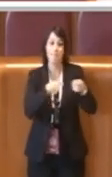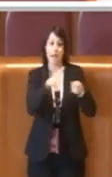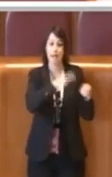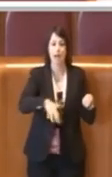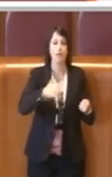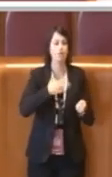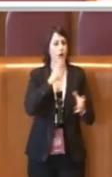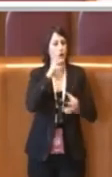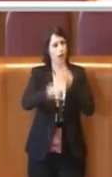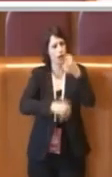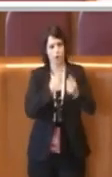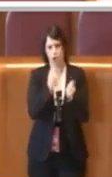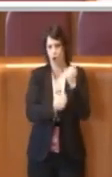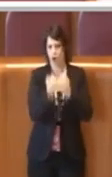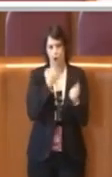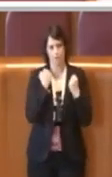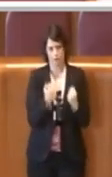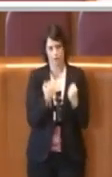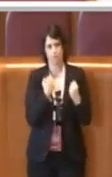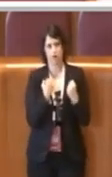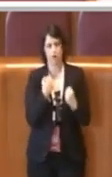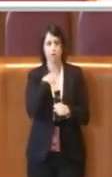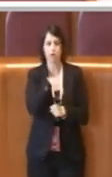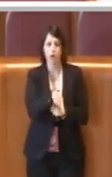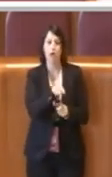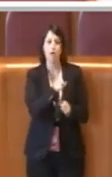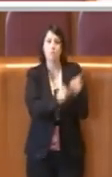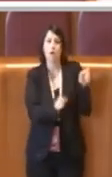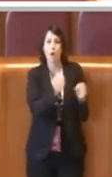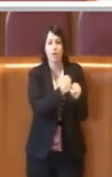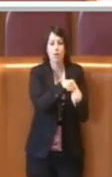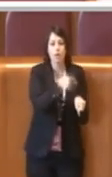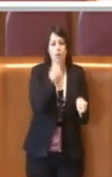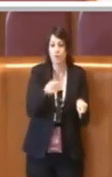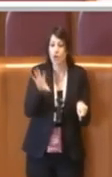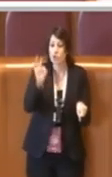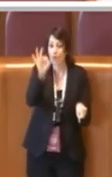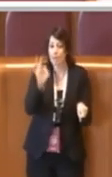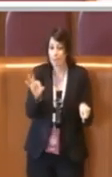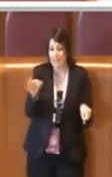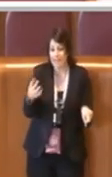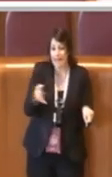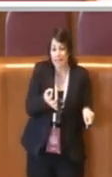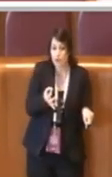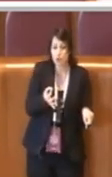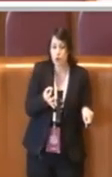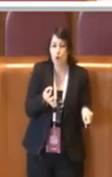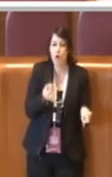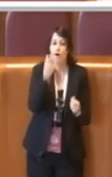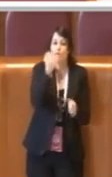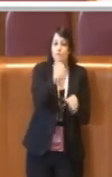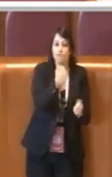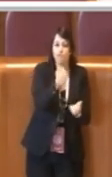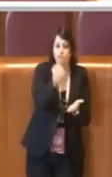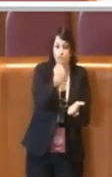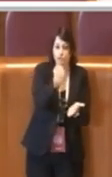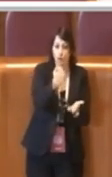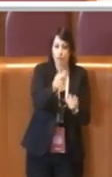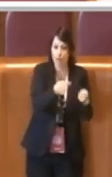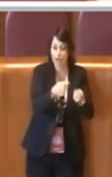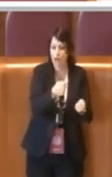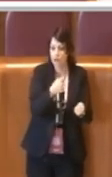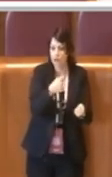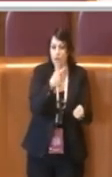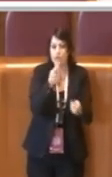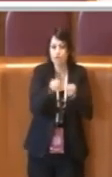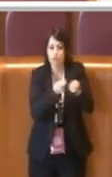crisi e a loro dire questo cin 400 non bastava per gestire i fondi nei mercati noi questo 50 per cento non